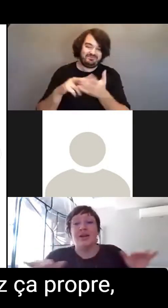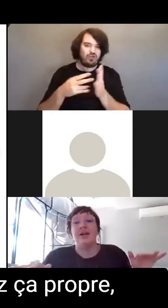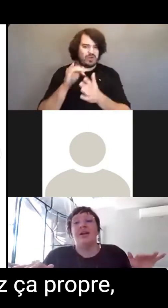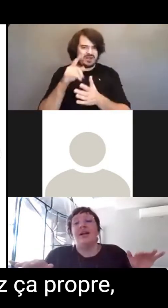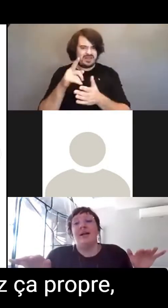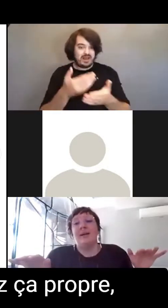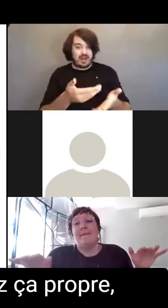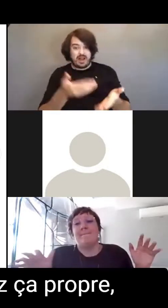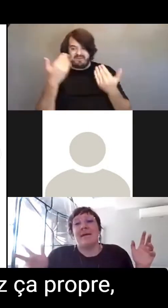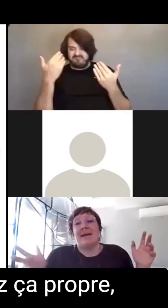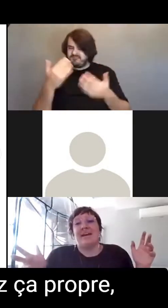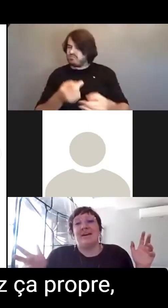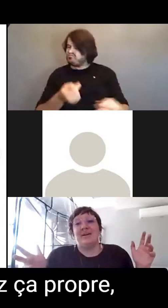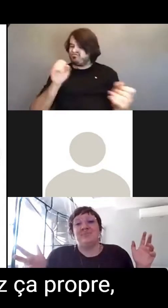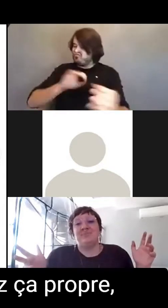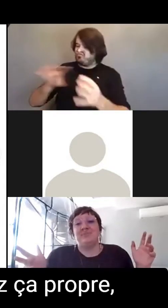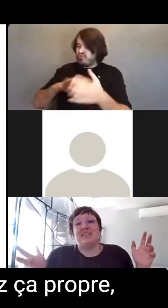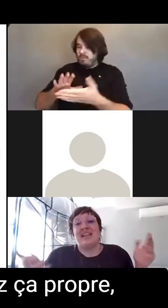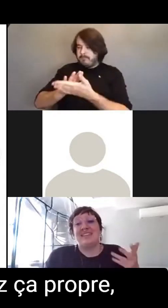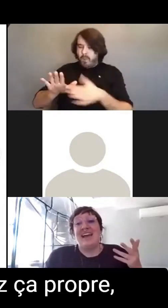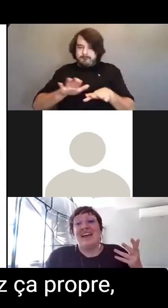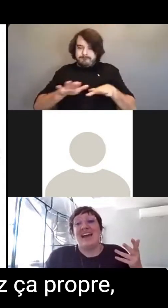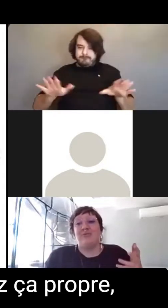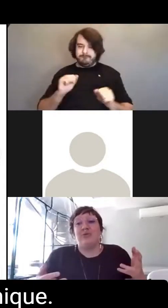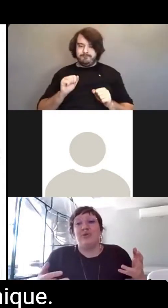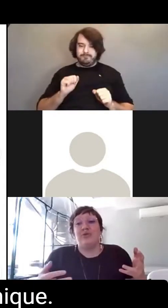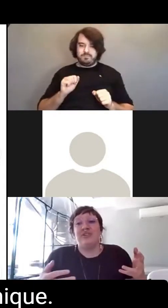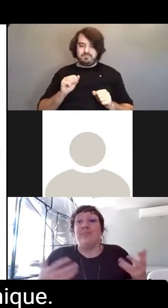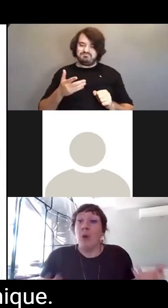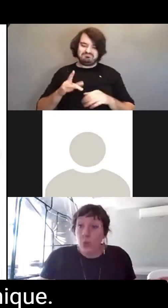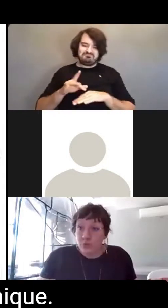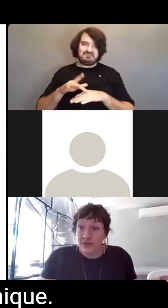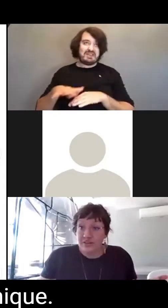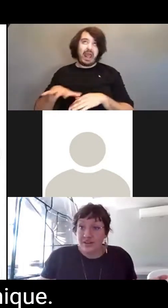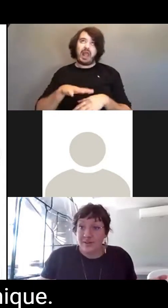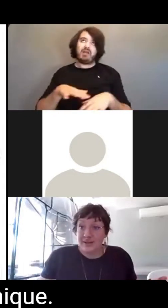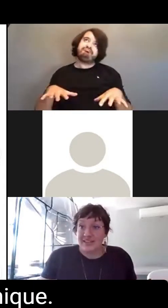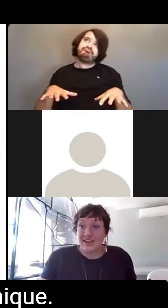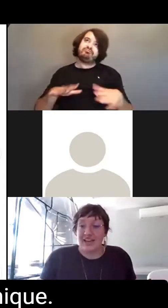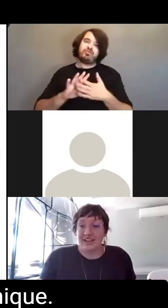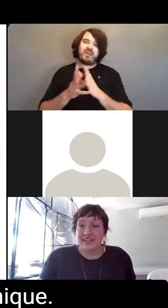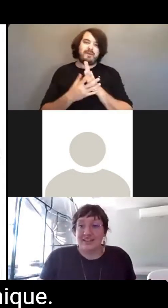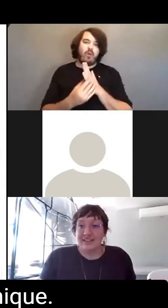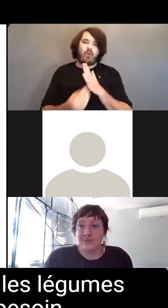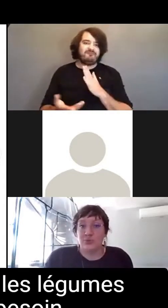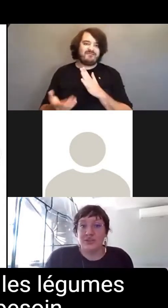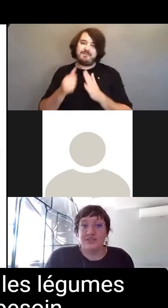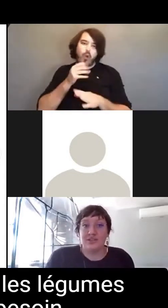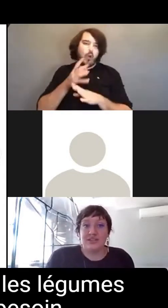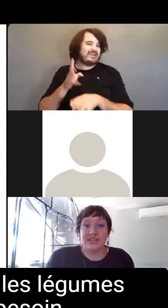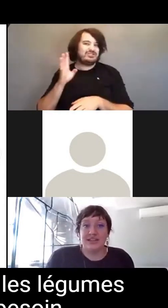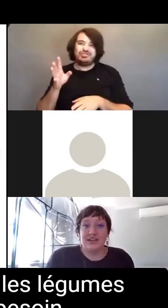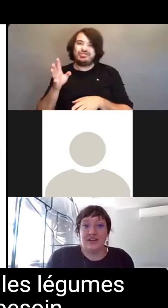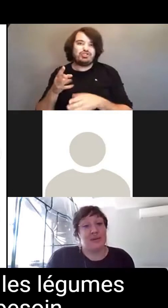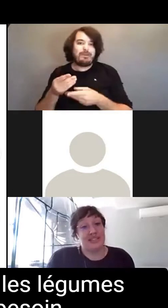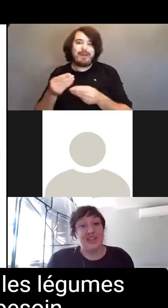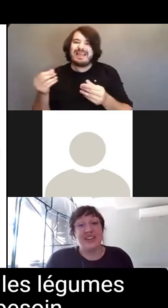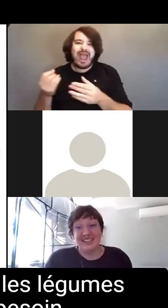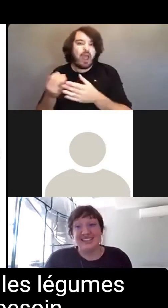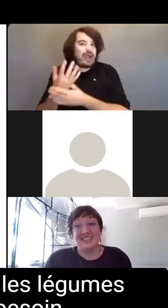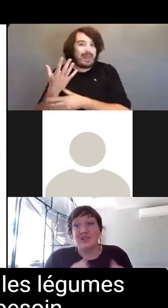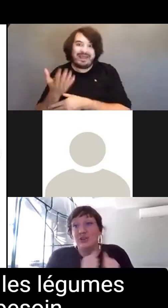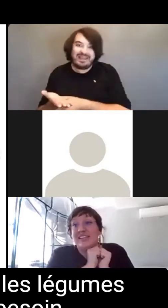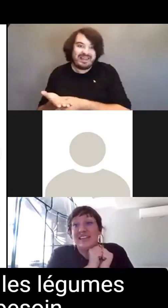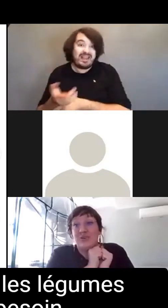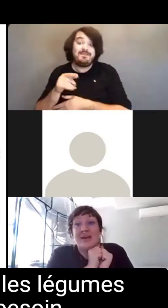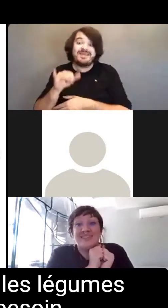propre, bien, la terre, elle va finir pauvre en matière organique. Puis, ça, c'est la matière